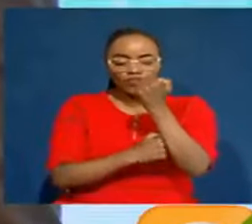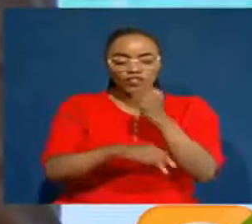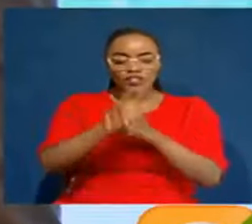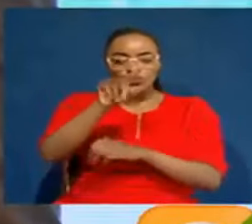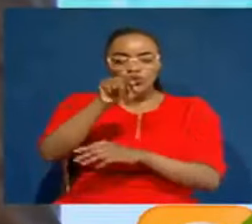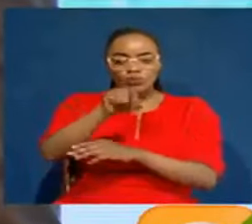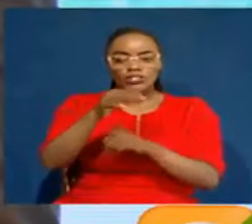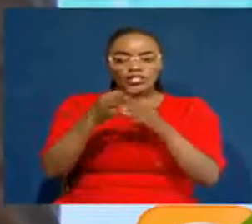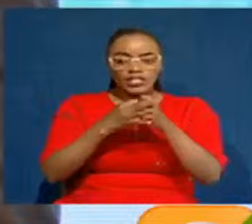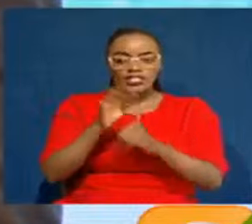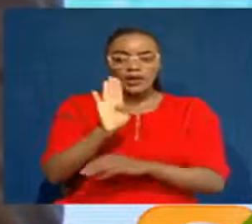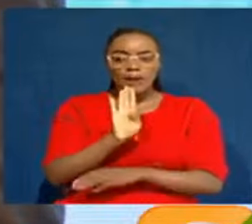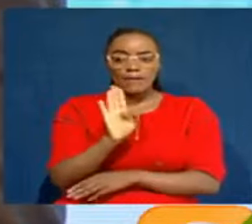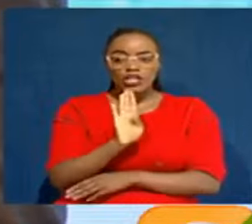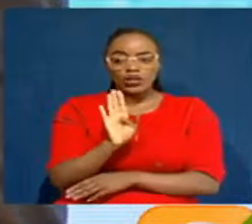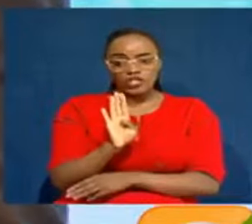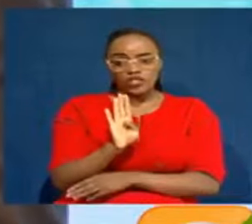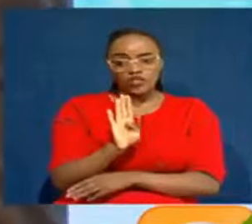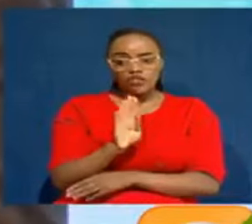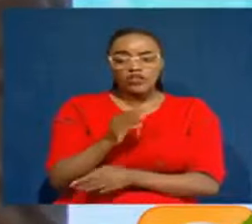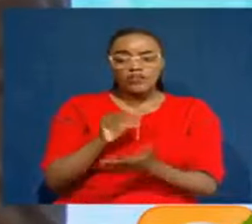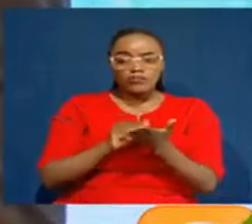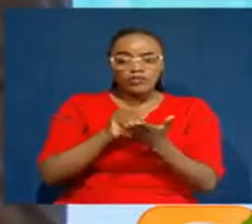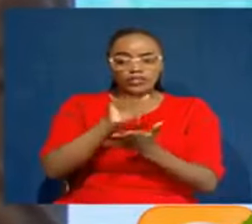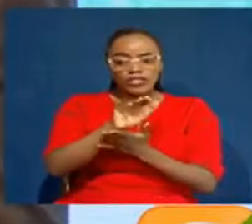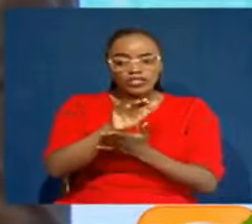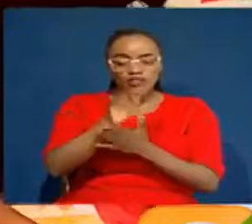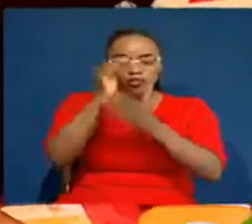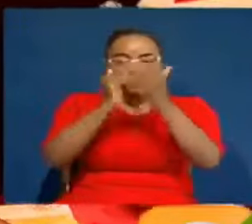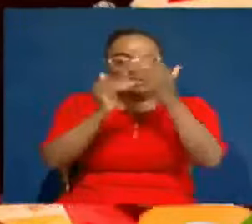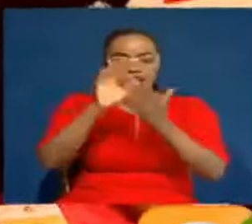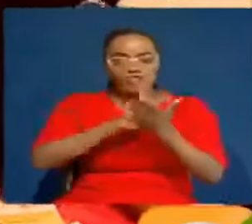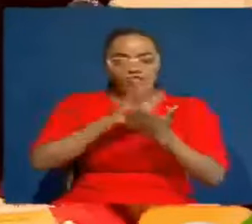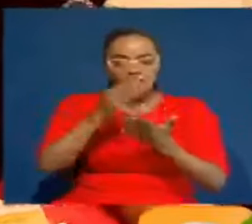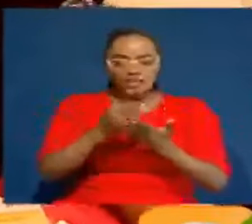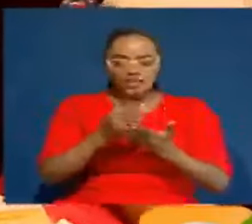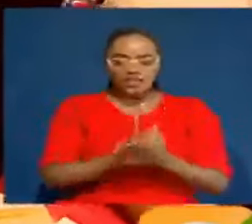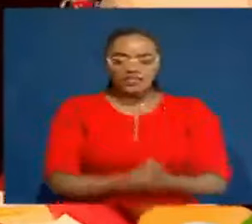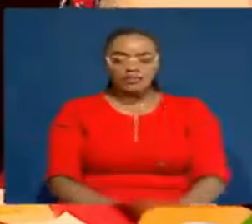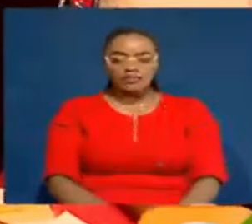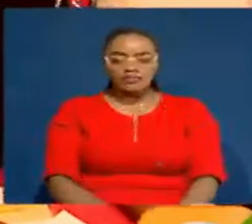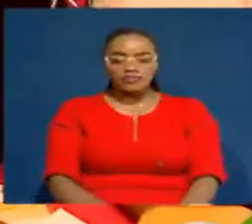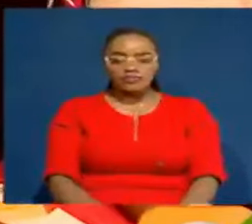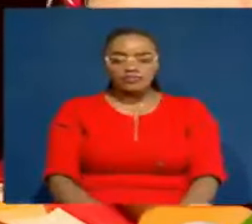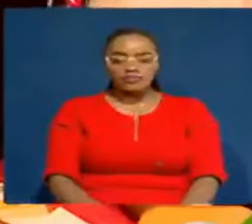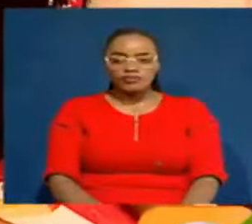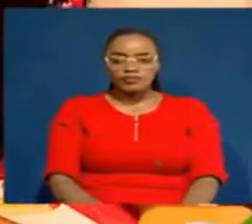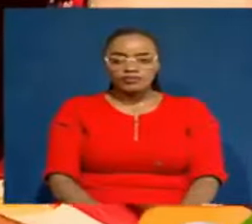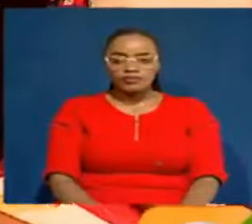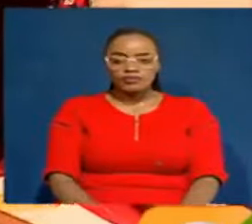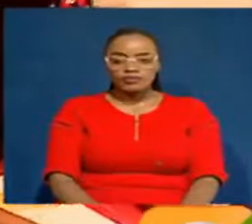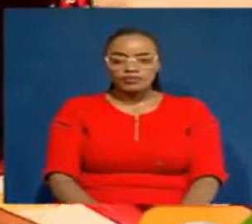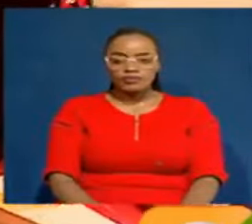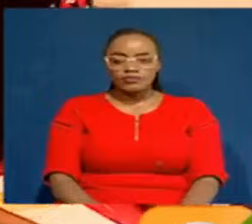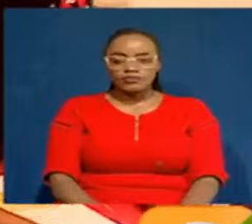2.8 billion have been wired to university fund. Brenda Wanga, Runinga ya Citizen.